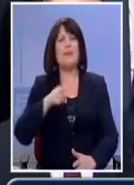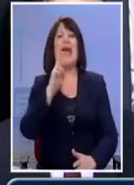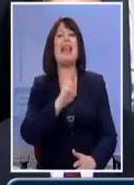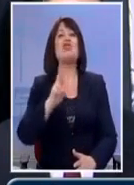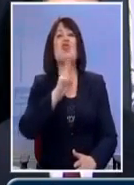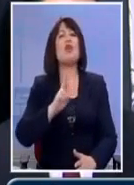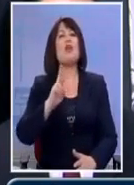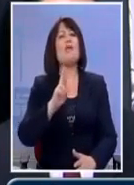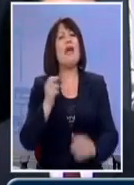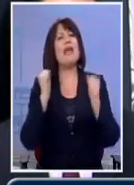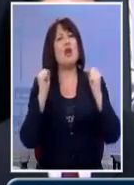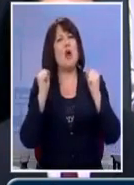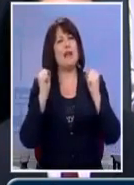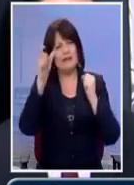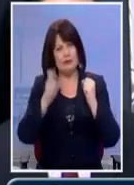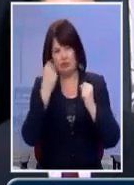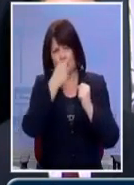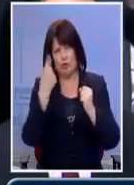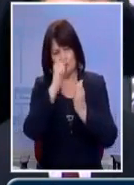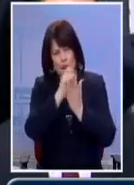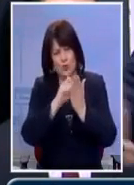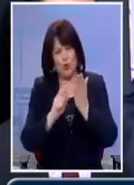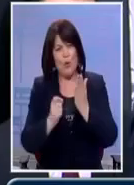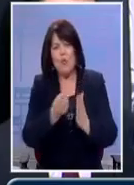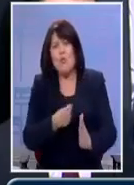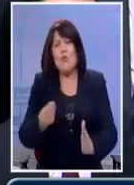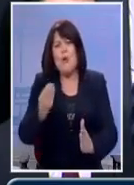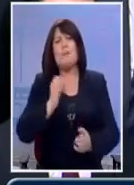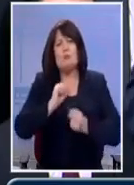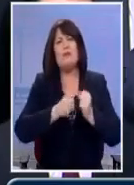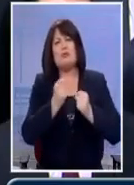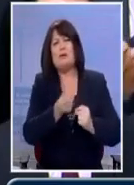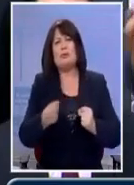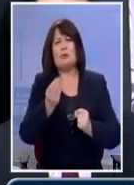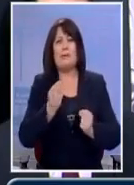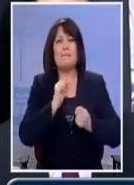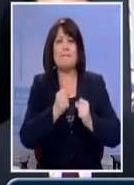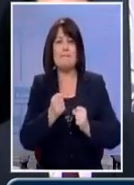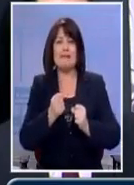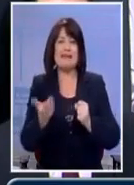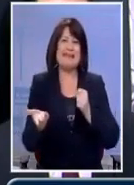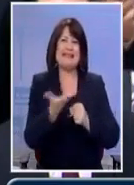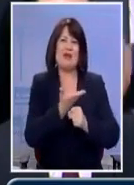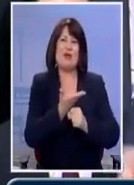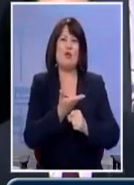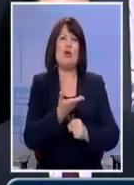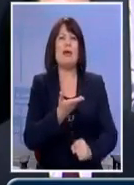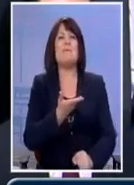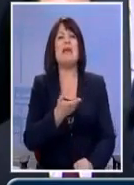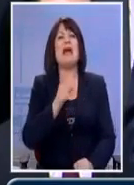Ρασκόλνικοφ, ο οποίος όταν υπερβαίνει αυτόν και πάει να δολοφονήσει με το τσεκούρι τη γριά, το